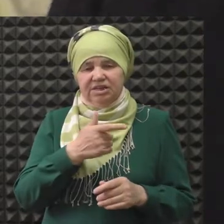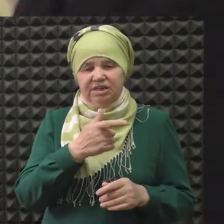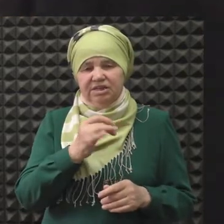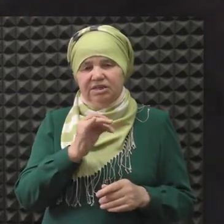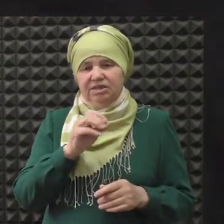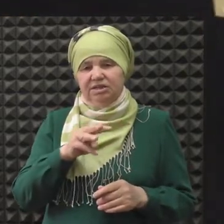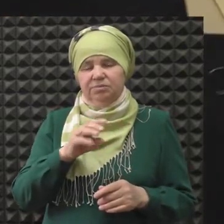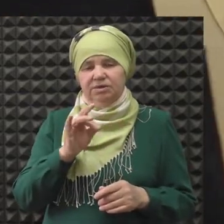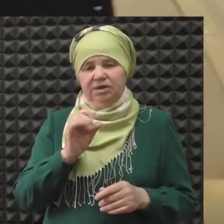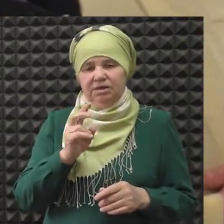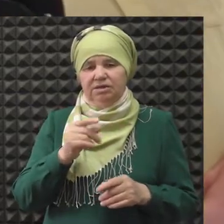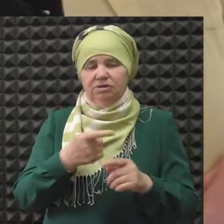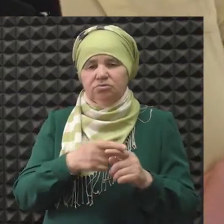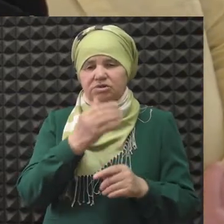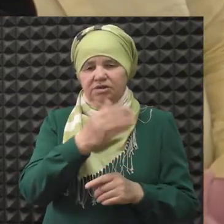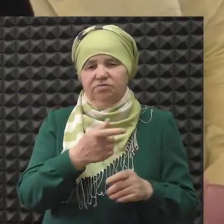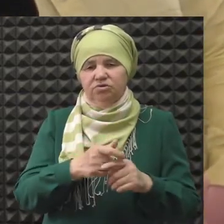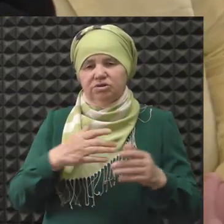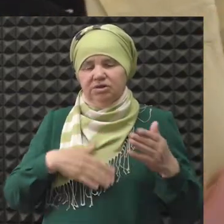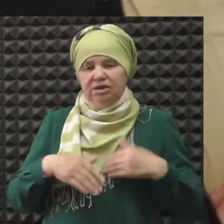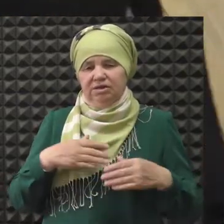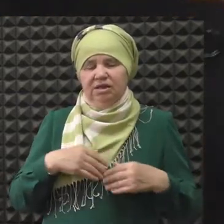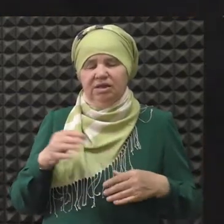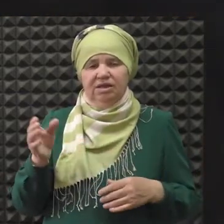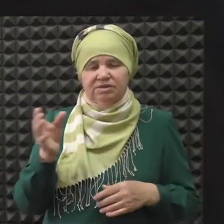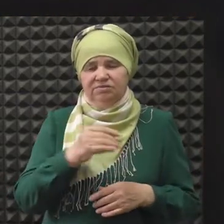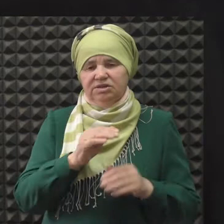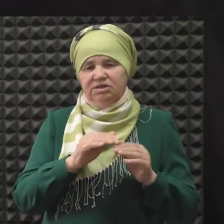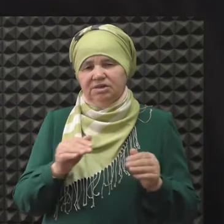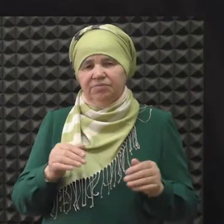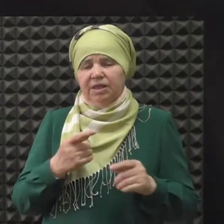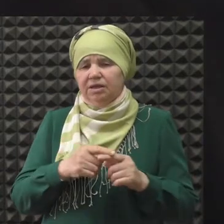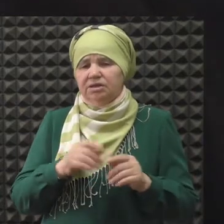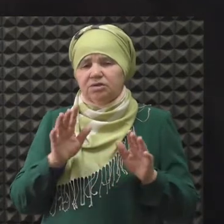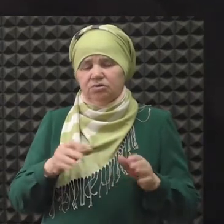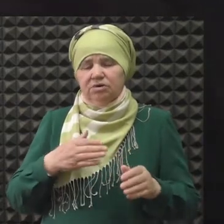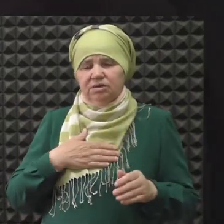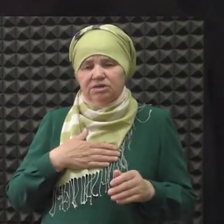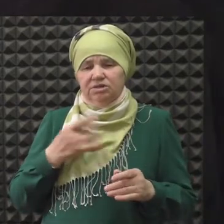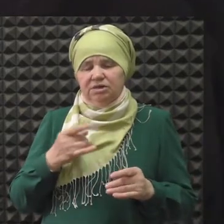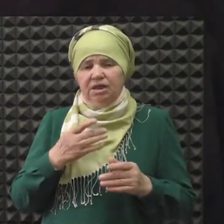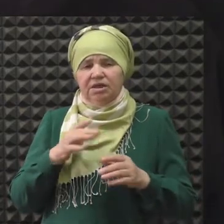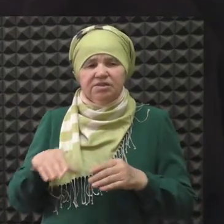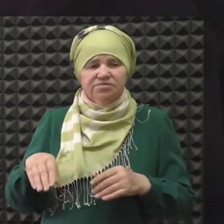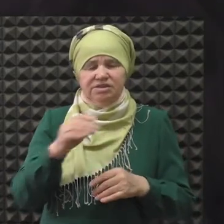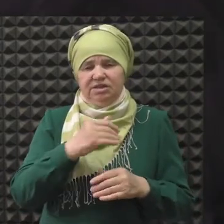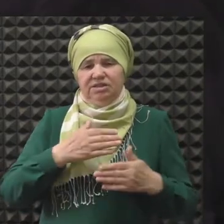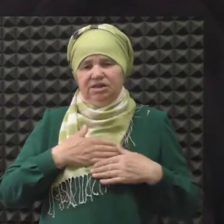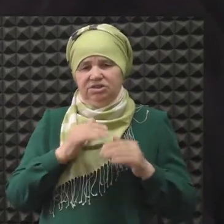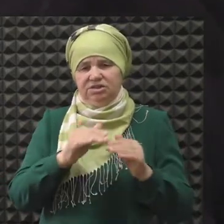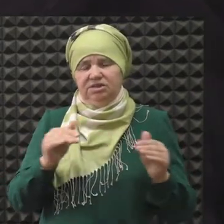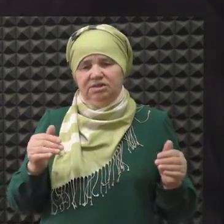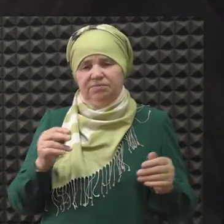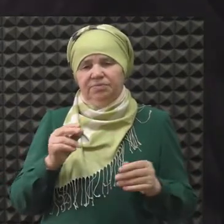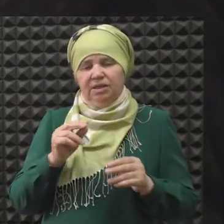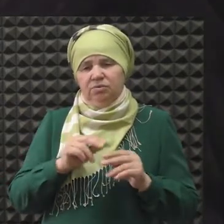рада. Это благодарна вообще за всех детей, потому что я считаю, что это не только наши дети, это все дети, это наши дети. Да. Вот,